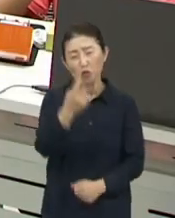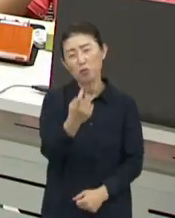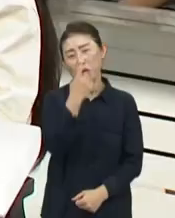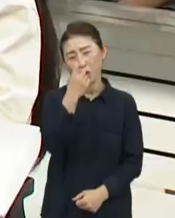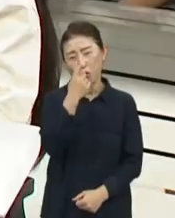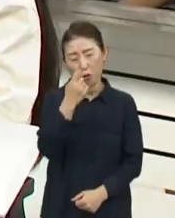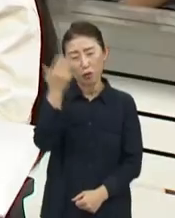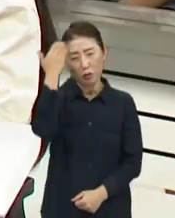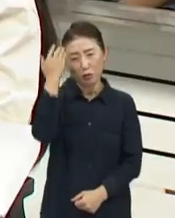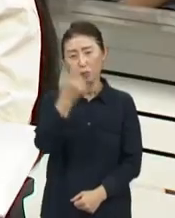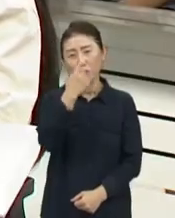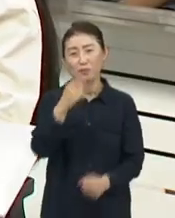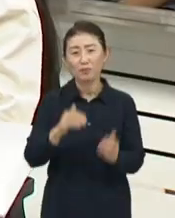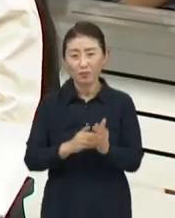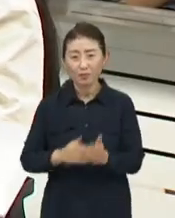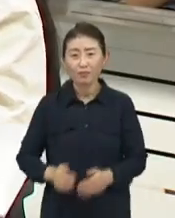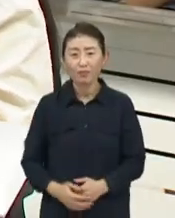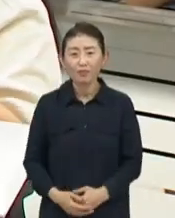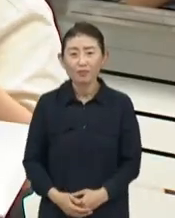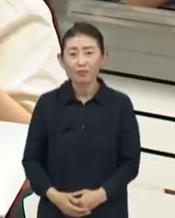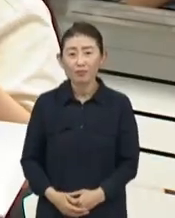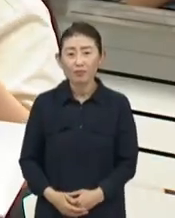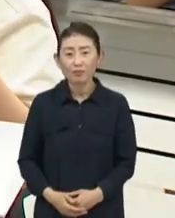쌓는 기회를 가졌습니다